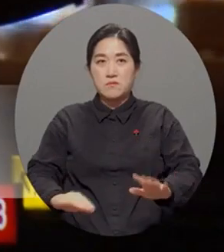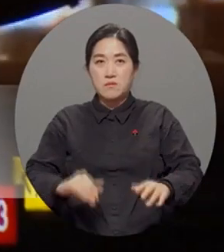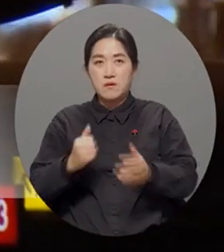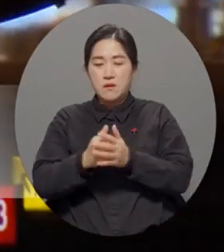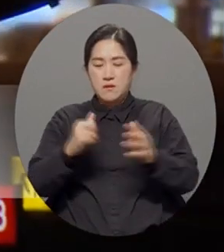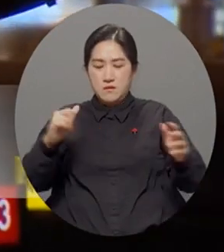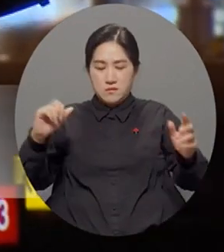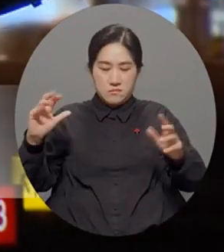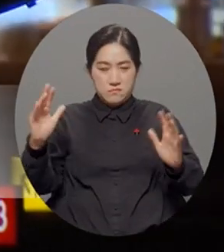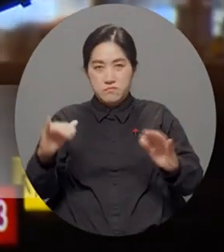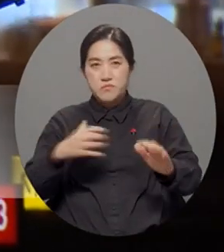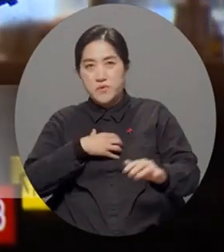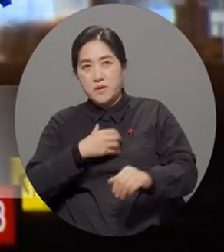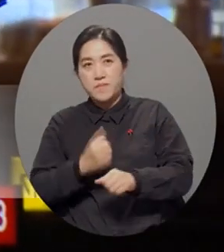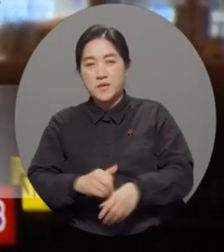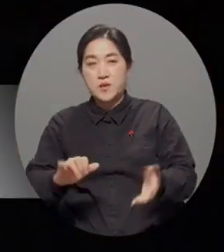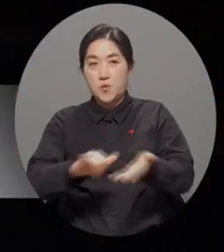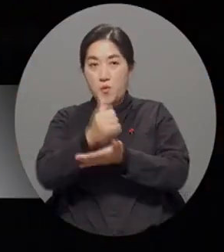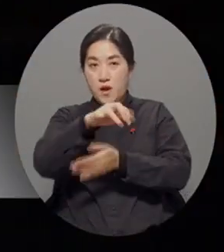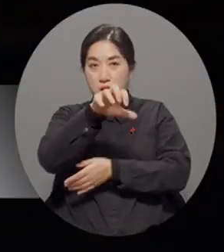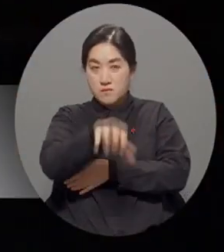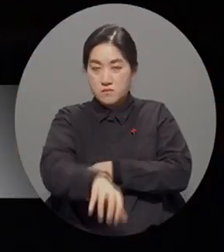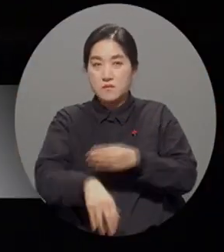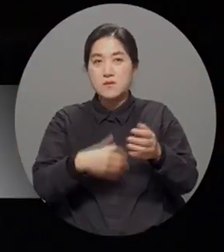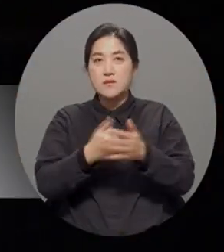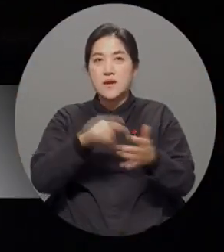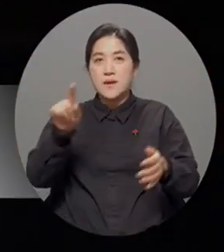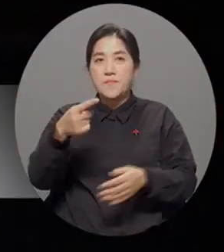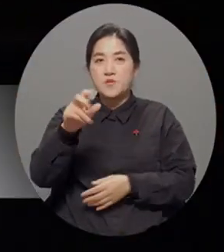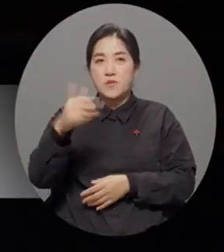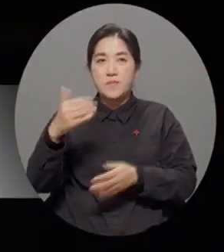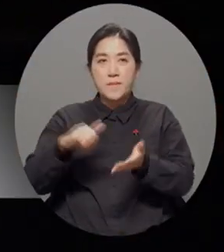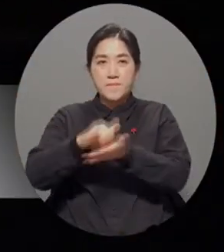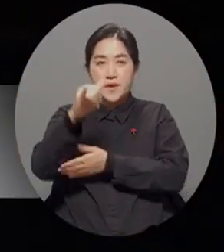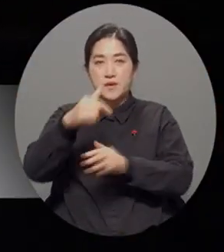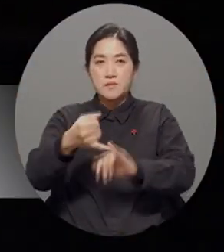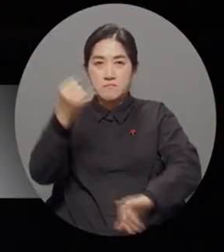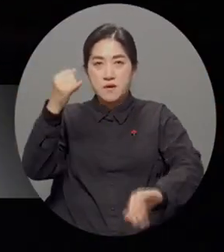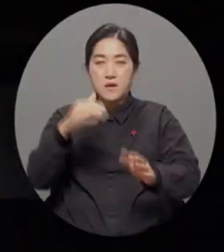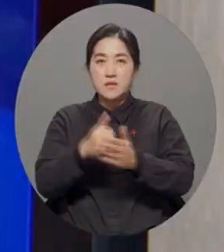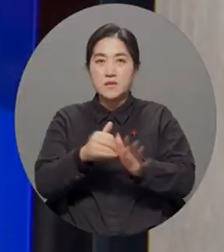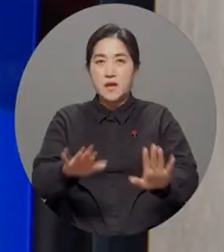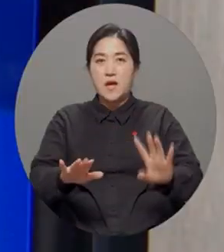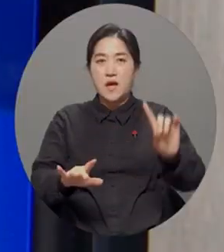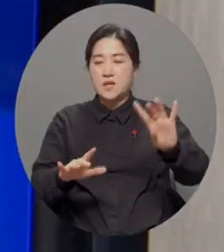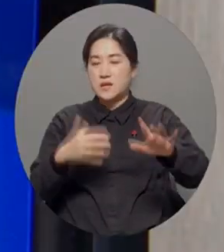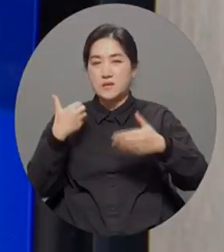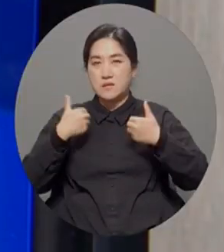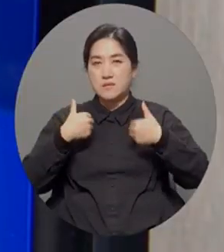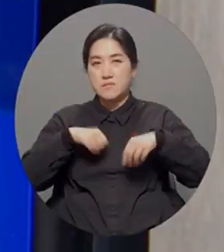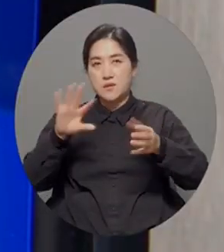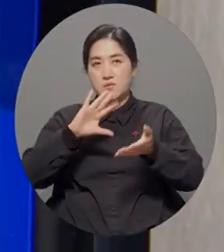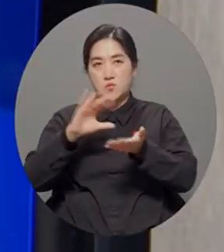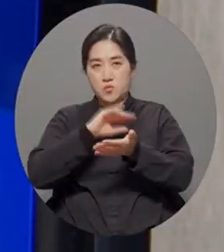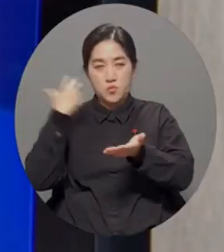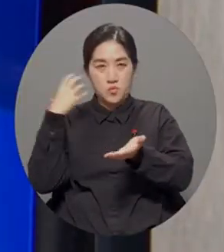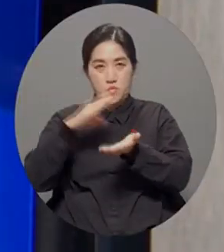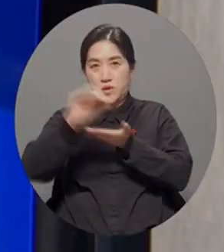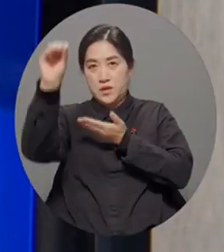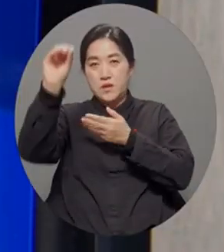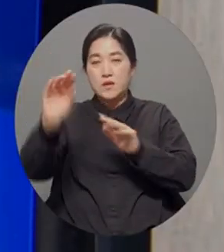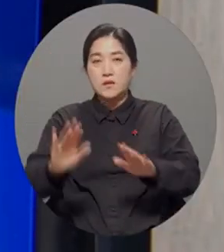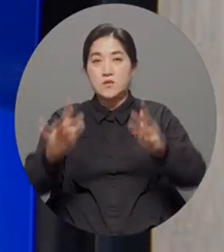내려진 제주국제공항에는 지금까지 129편이 결항됐고 한 편이 회항 운항했습니다. 눈은